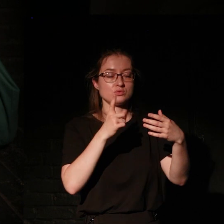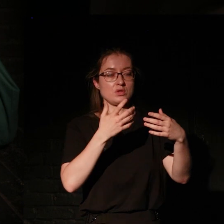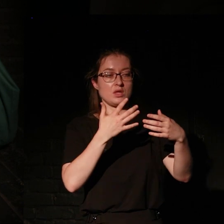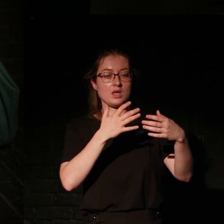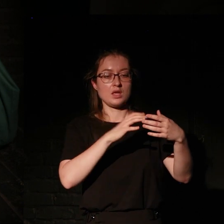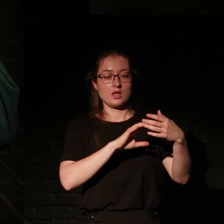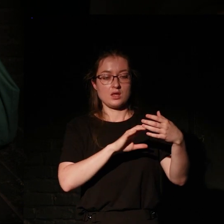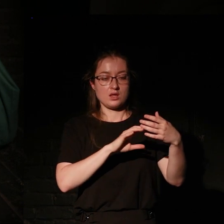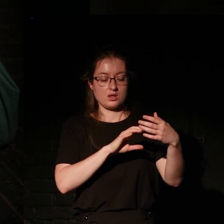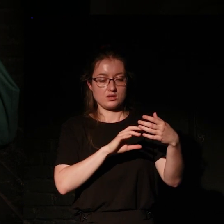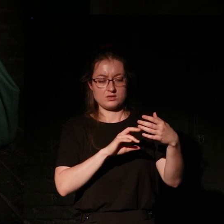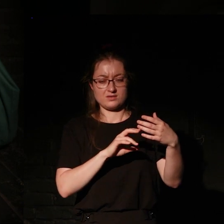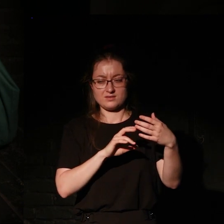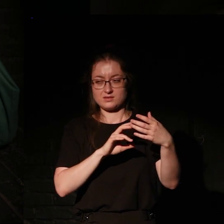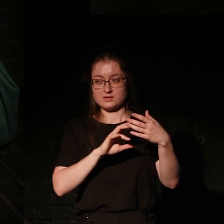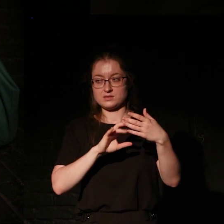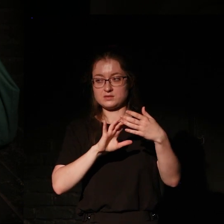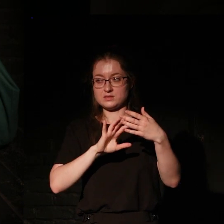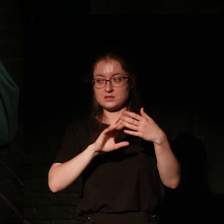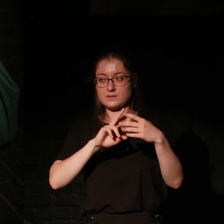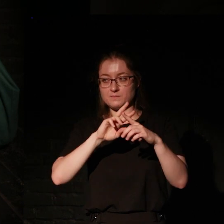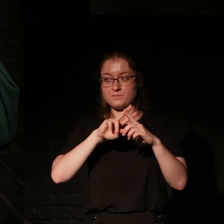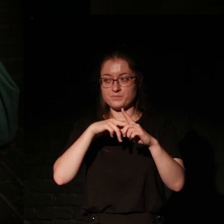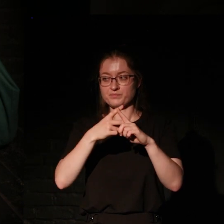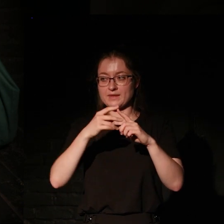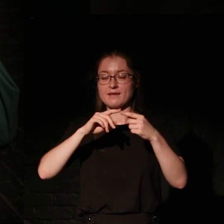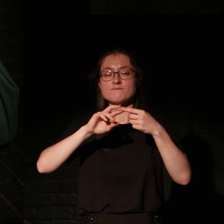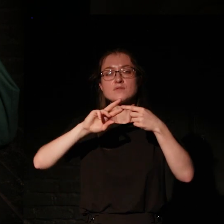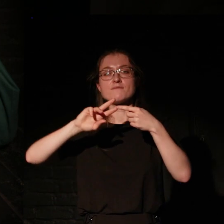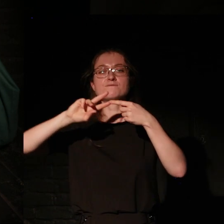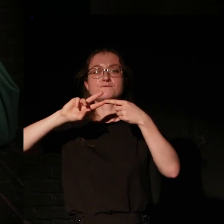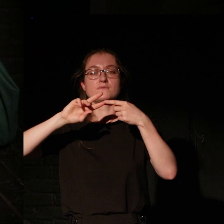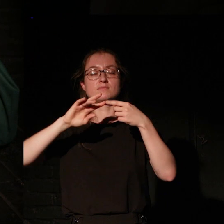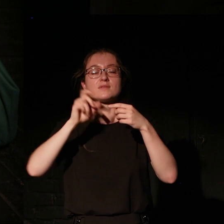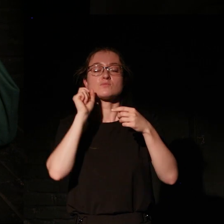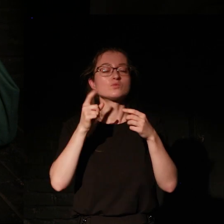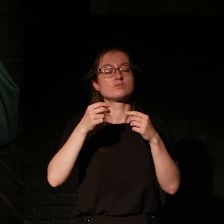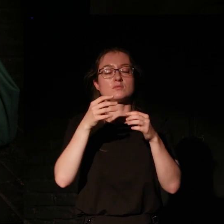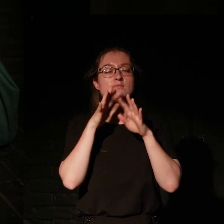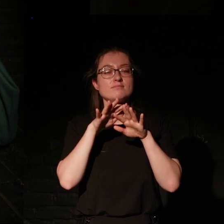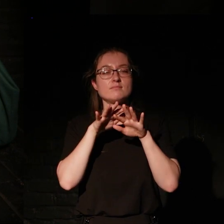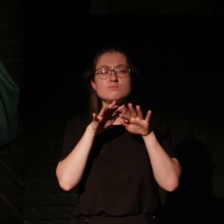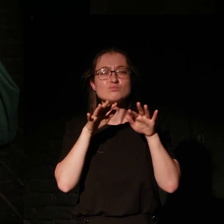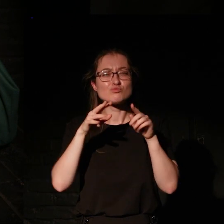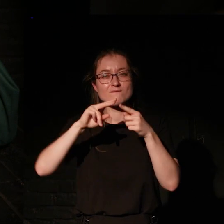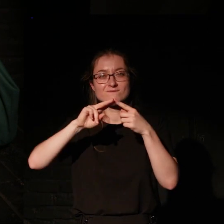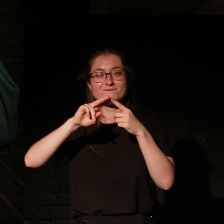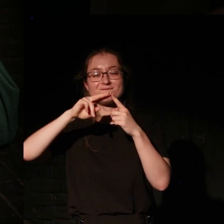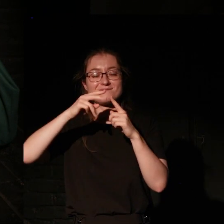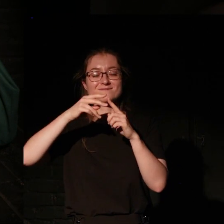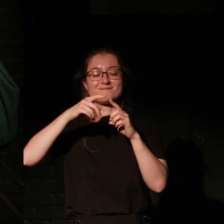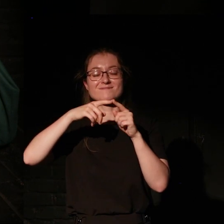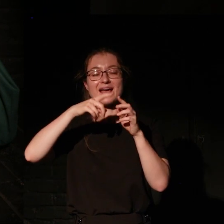warianty tekstowe, które udało się odnaleźć czy w papirusach, czy w jakichś kodeksach. No i co